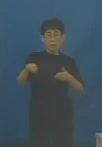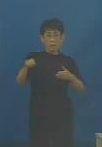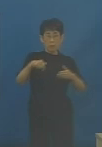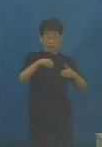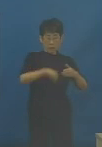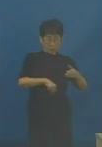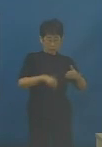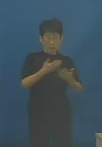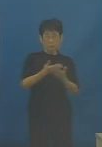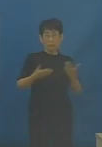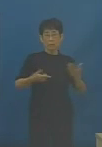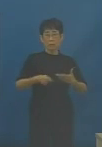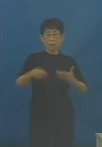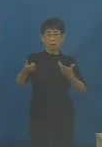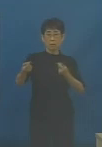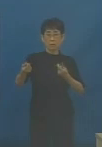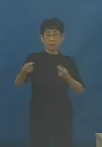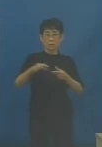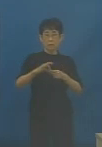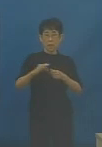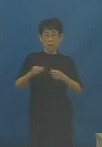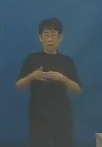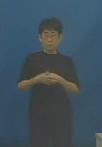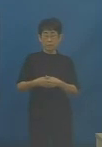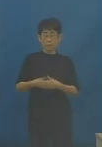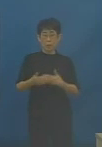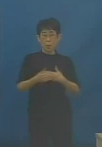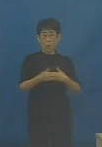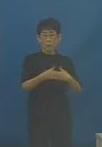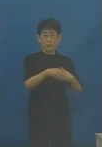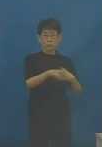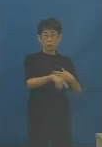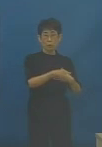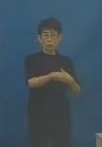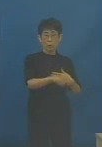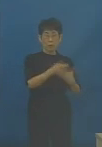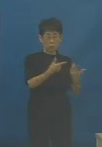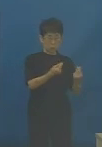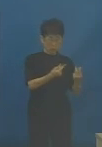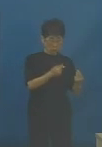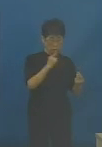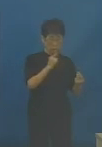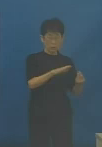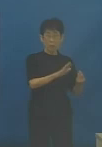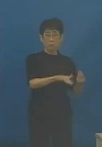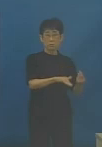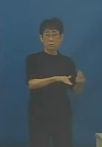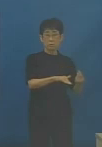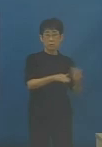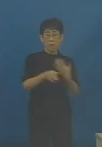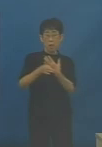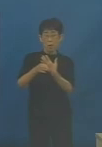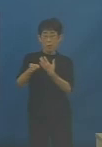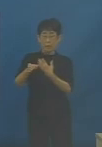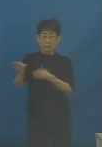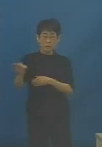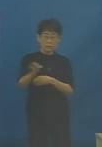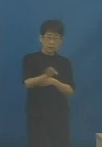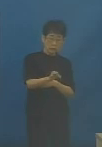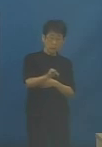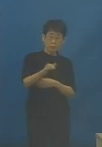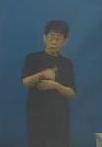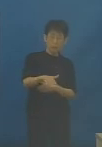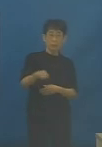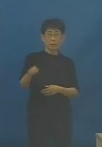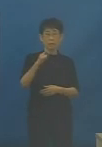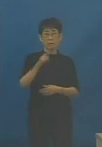ータだし、でこれは保健所が、確かにそうですと言ってるからこれで保険金出せますねってなればいいと。で我